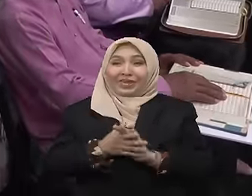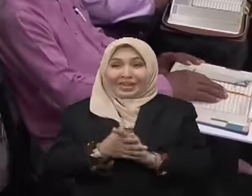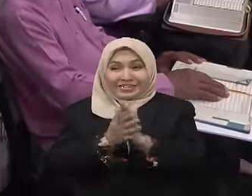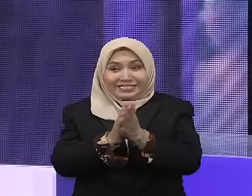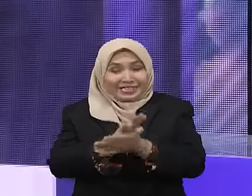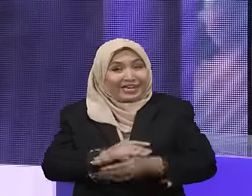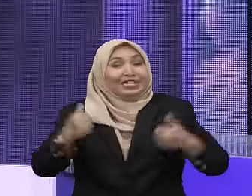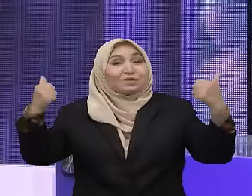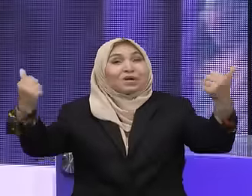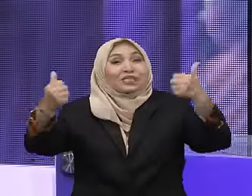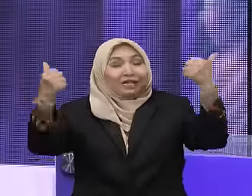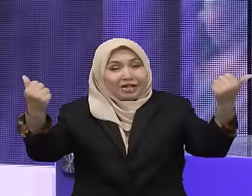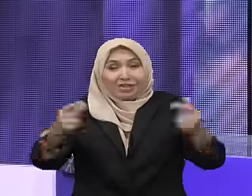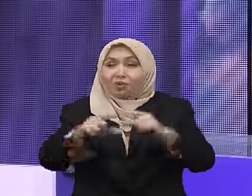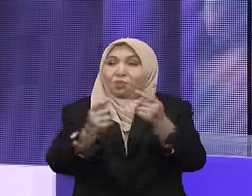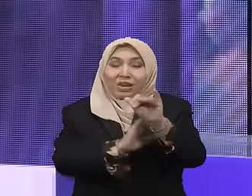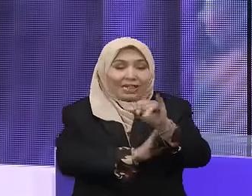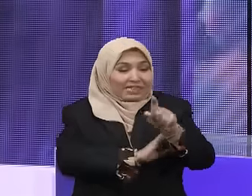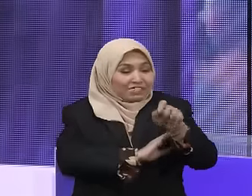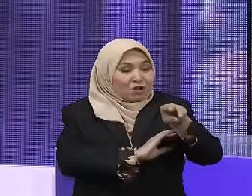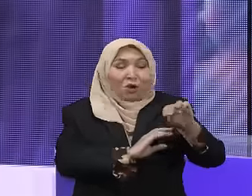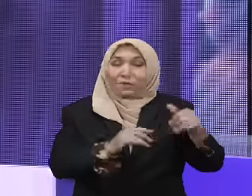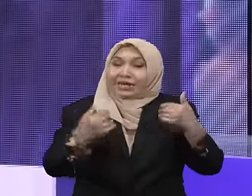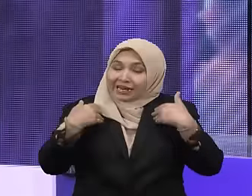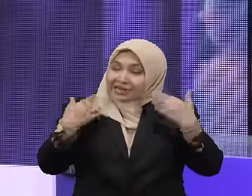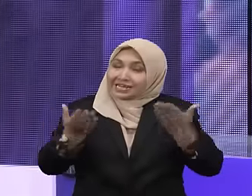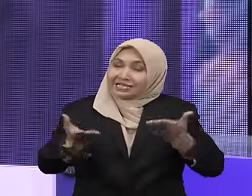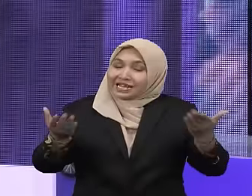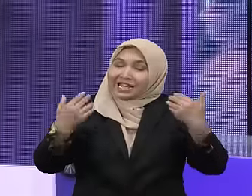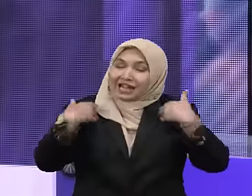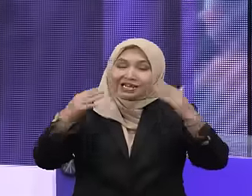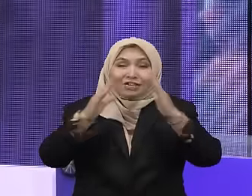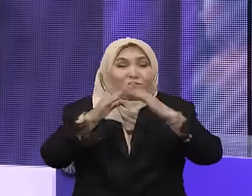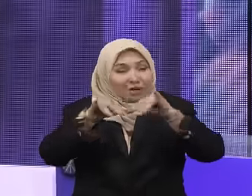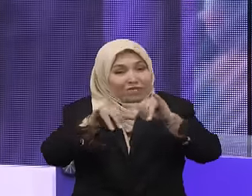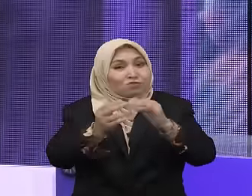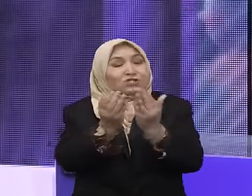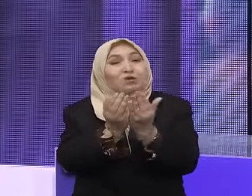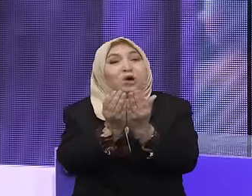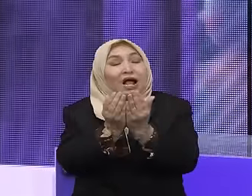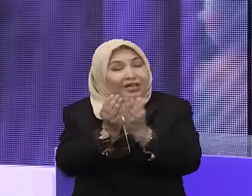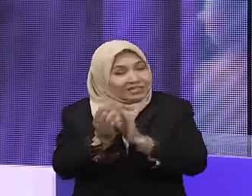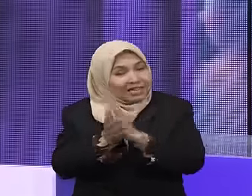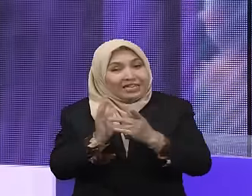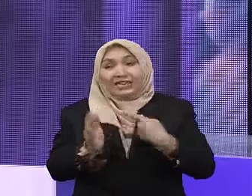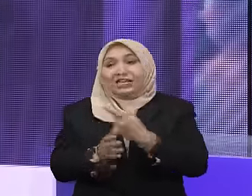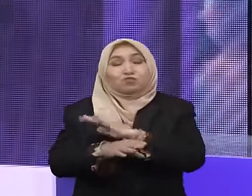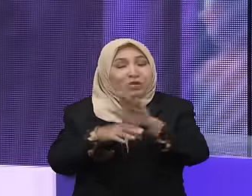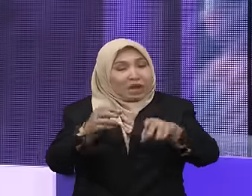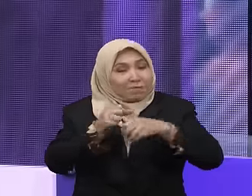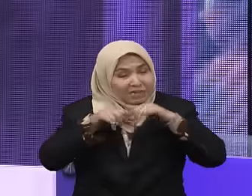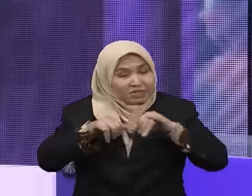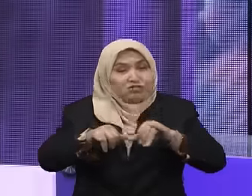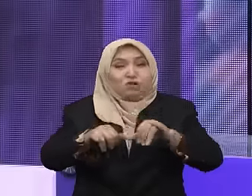Dan kita mengalu-alukan kehadiran bagi kumpulan istiqamah yang berada di studio, yang berada di rumah. Terus kita doakan agar kita semua dapat istiqamah di